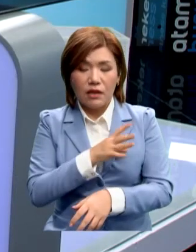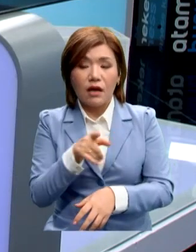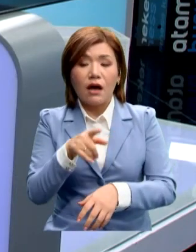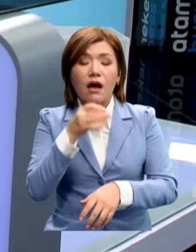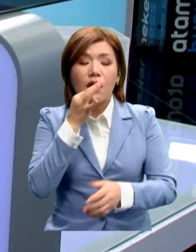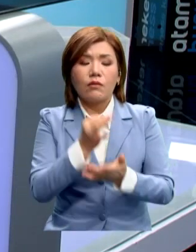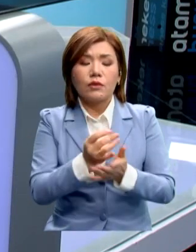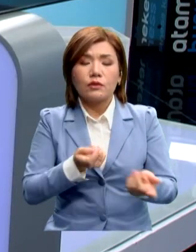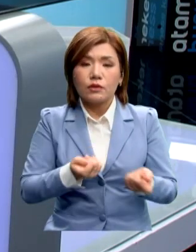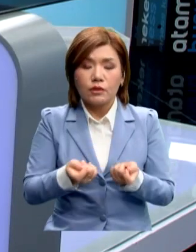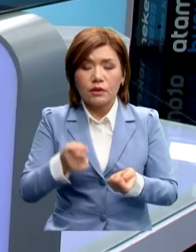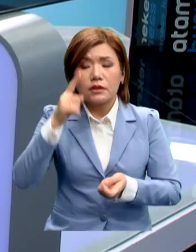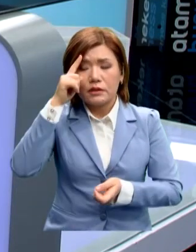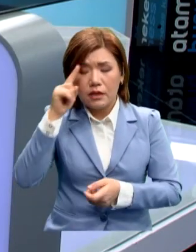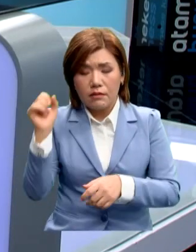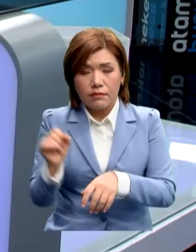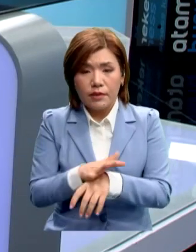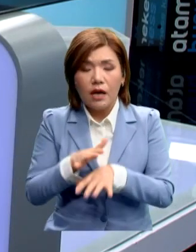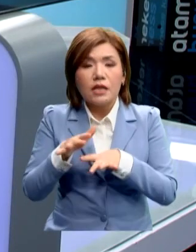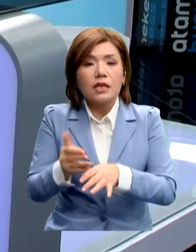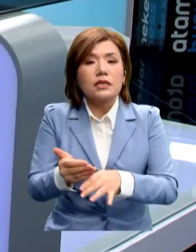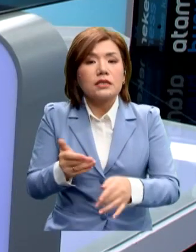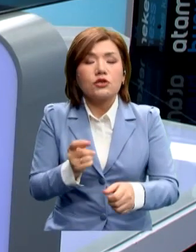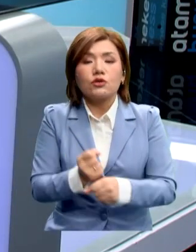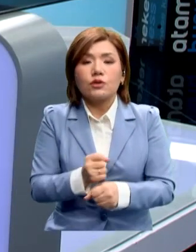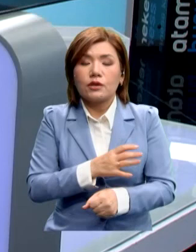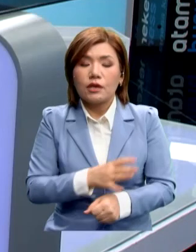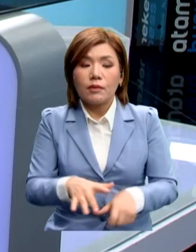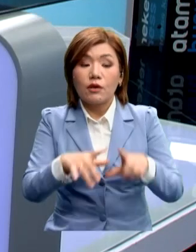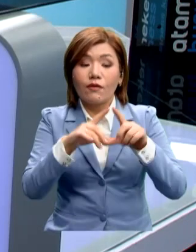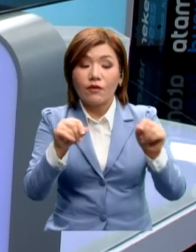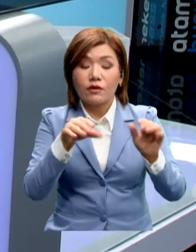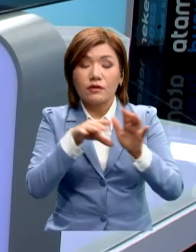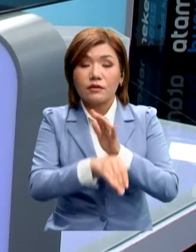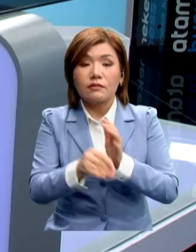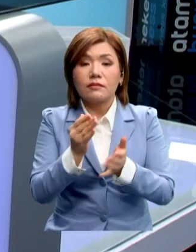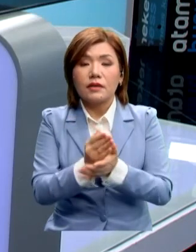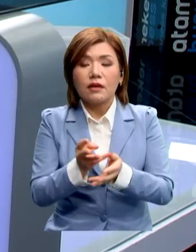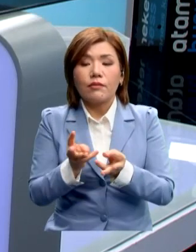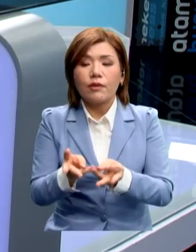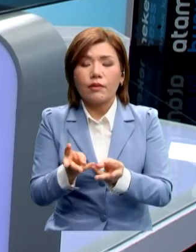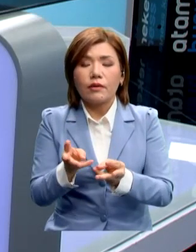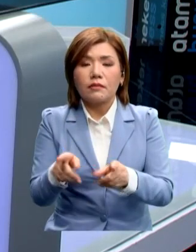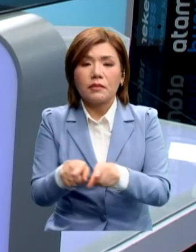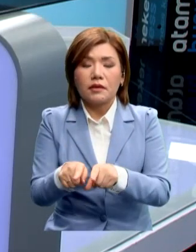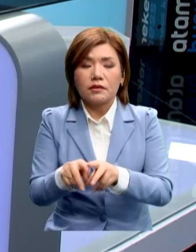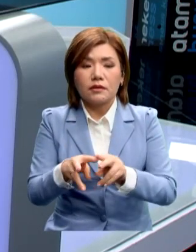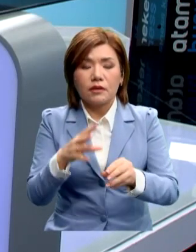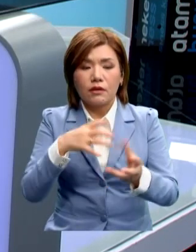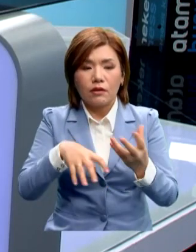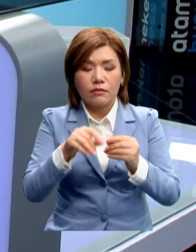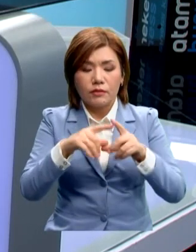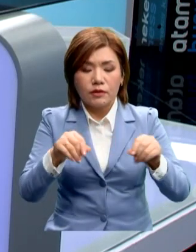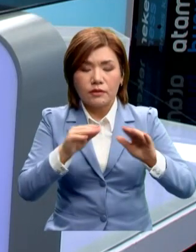тұра ешқандай шара қолданбаған. Ал елді мекен оқушылары мектеп ішінде орнатылған пешпен жылынбақ. Балаларының өмірі